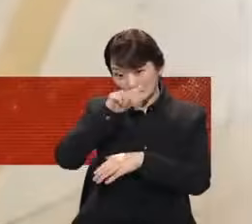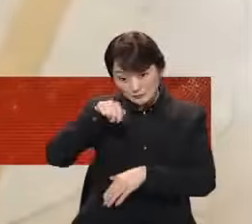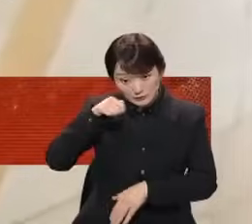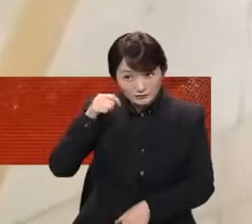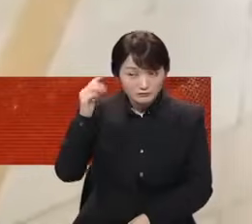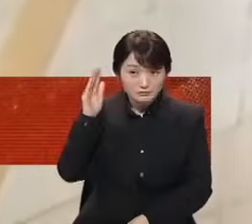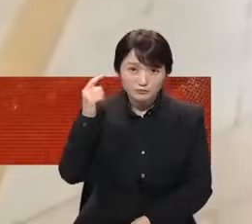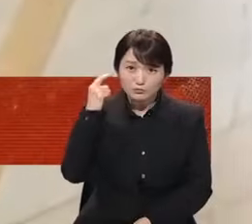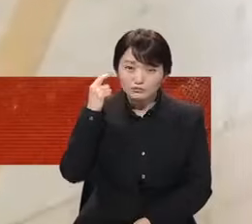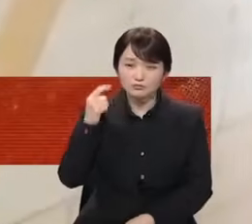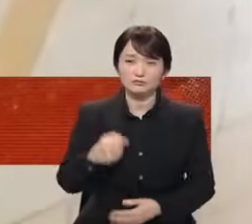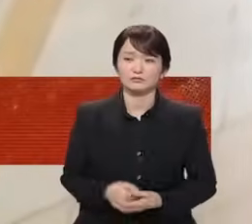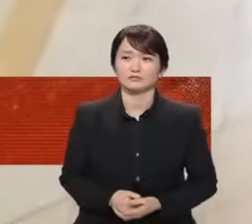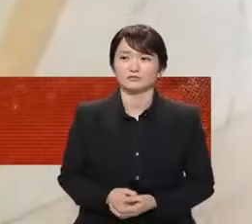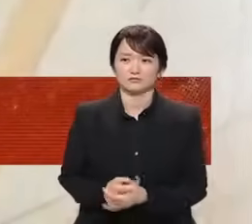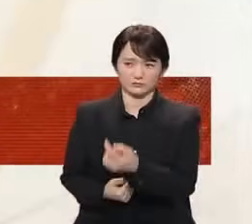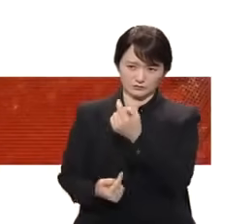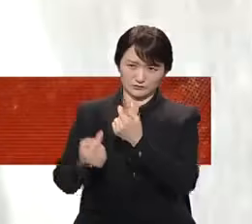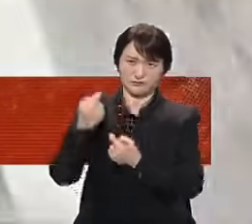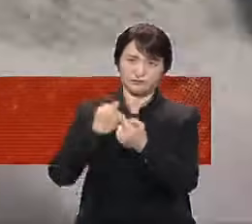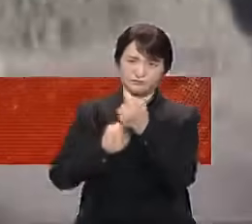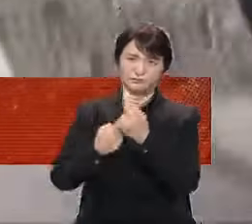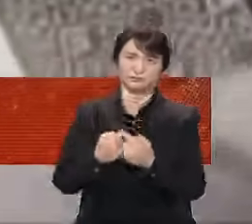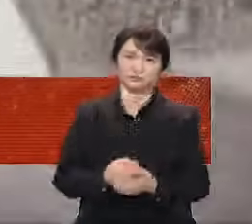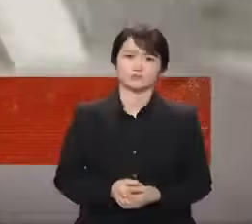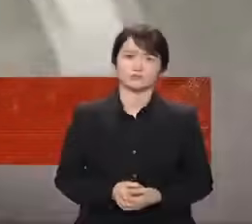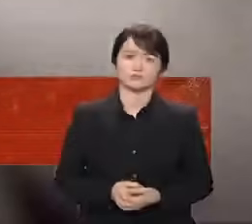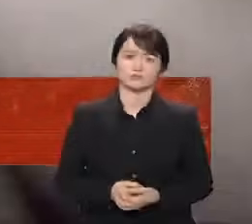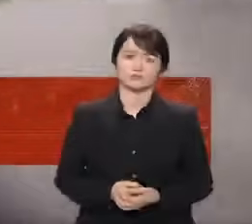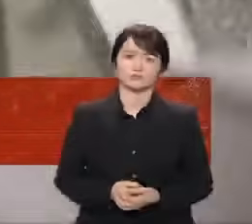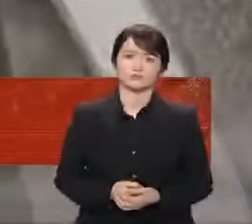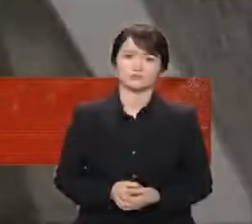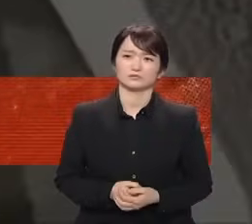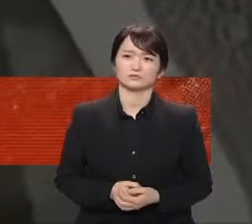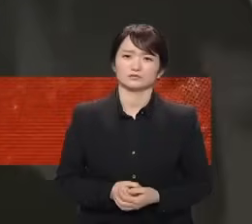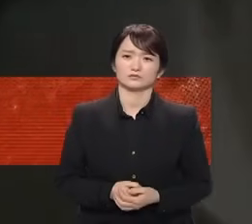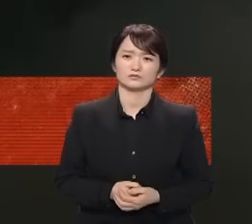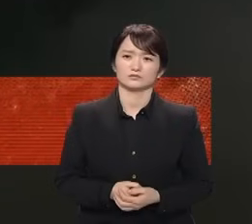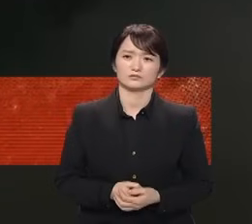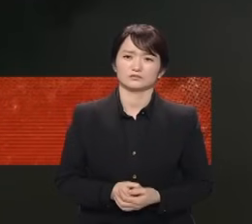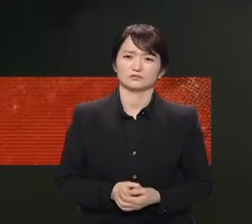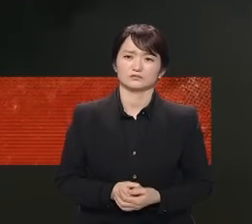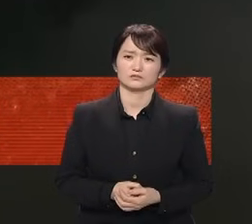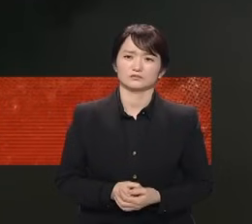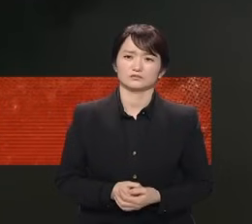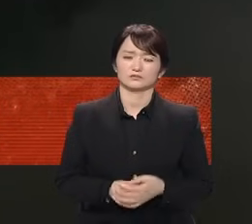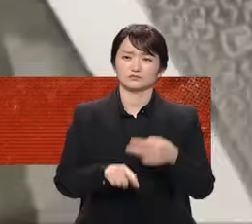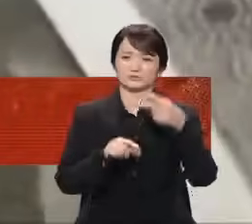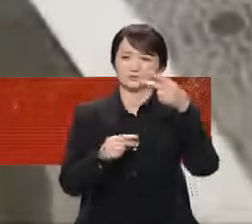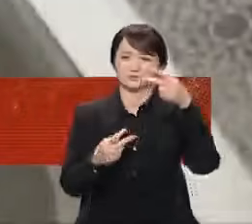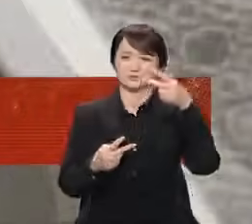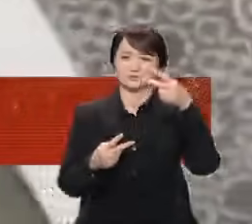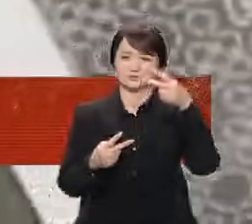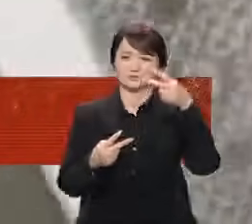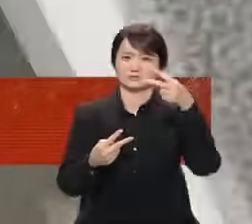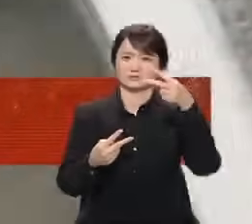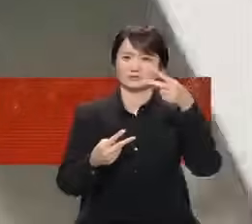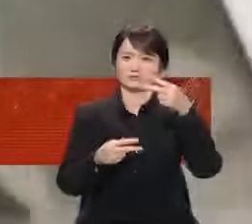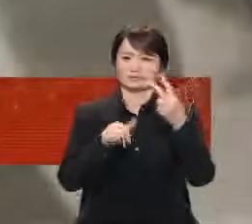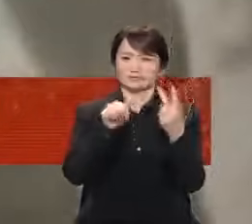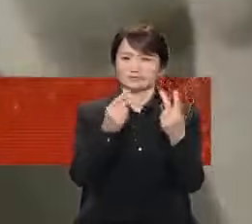듣고 제보를 하게 되셨다라고 하시면서 이제 제보자께서 얘기를 하셨어요. 그러니까 2월 2일